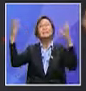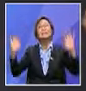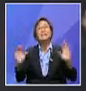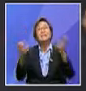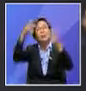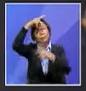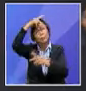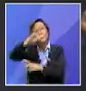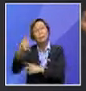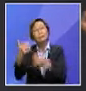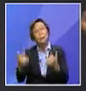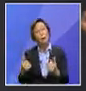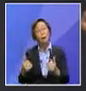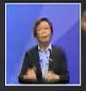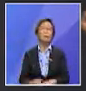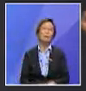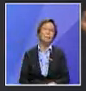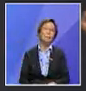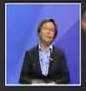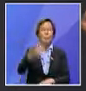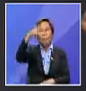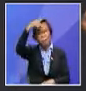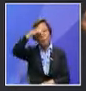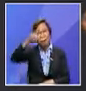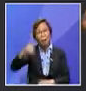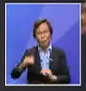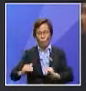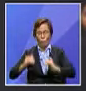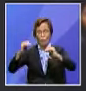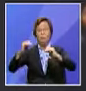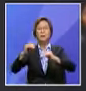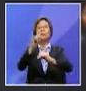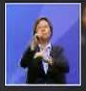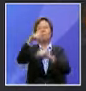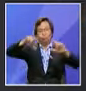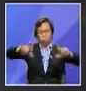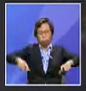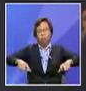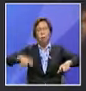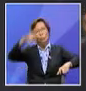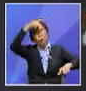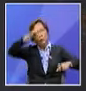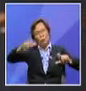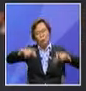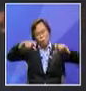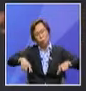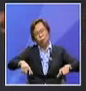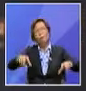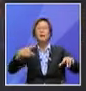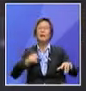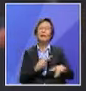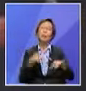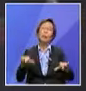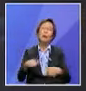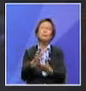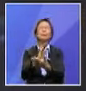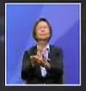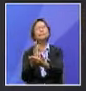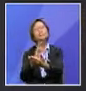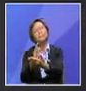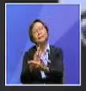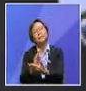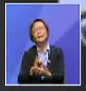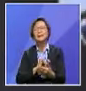Tapi Putrajaya dalam fasa satu lagi, PKP. Jadi akhirnya kita buatlah secara yang sangat sederhana. Jadi saya